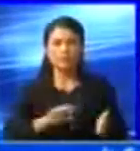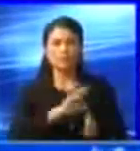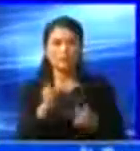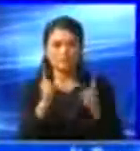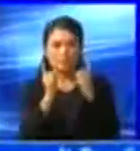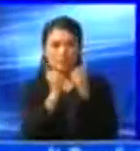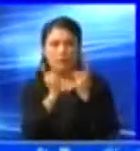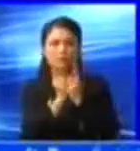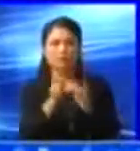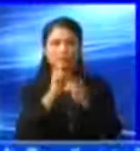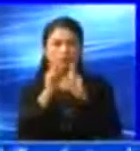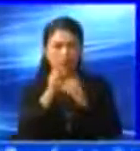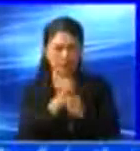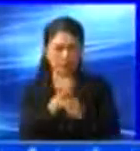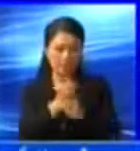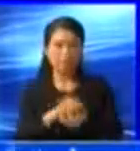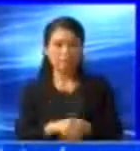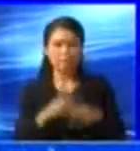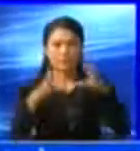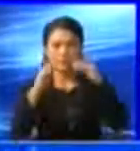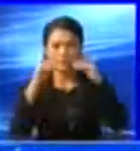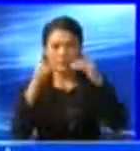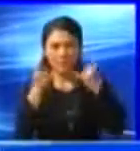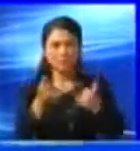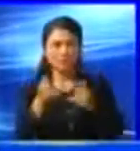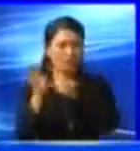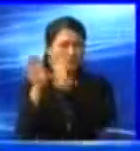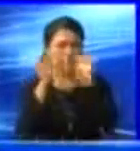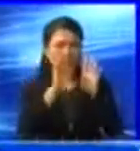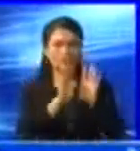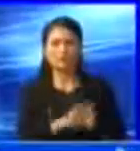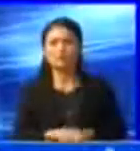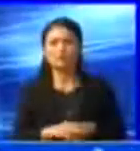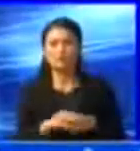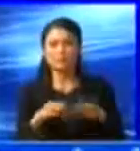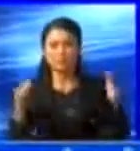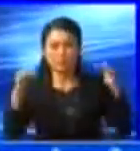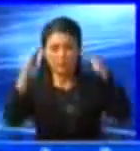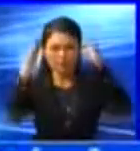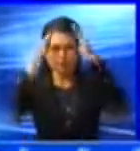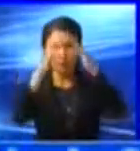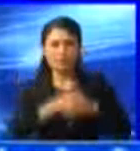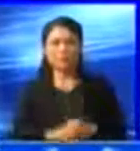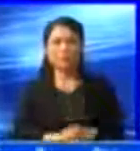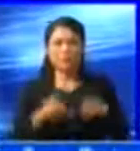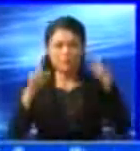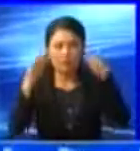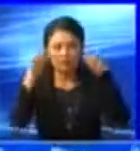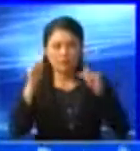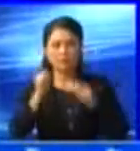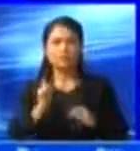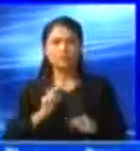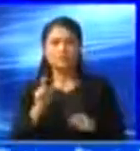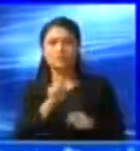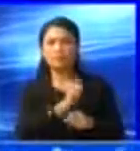ការគូសំនិងពិភាក្សាការងារកិច្ចប្រជុំនេះបានប្រព្រឹត្តទៅនៅទីស្តីការគណៈរដ្ឋមន្ត្រីលោកហ្គេពីត្រូប៊ឺឌីណុនបានមានប្រសាសន៍ថា